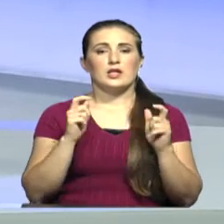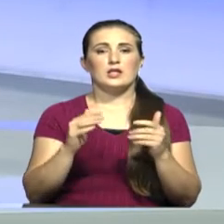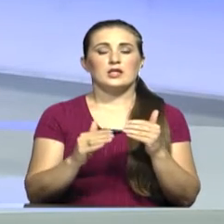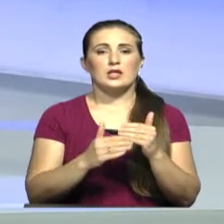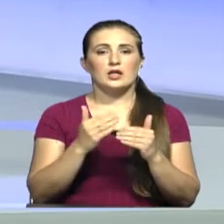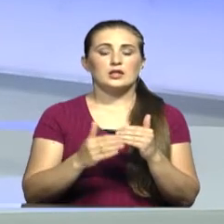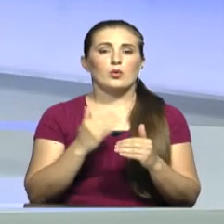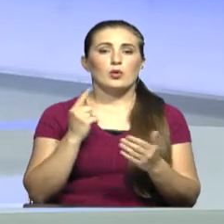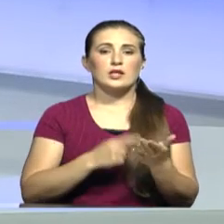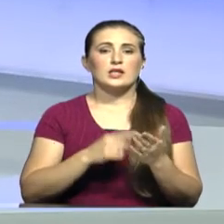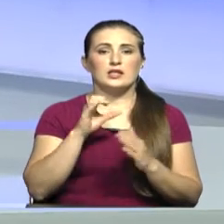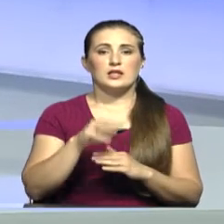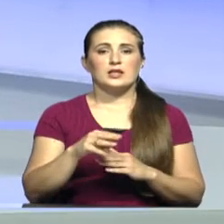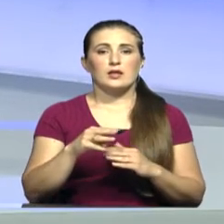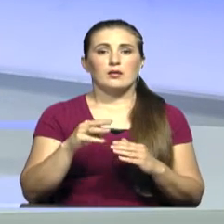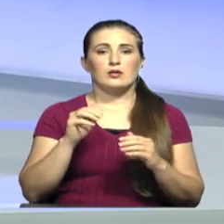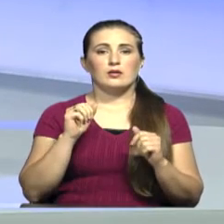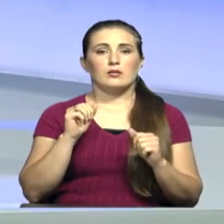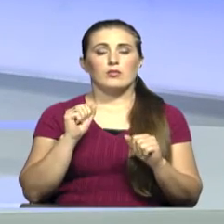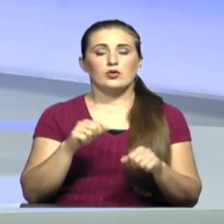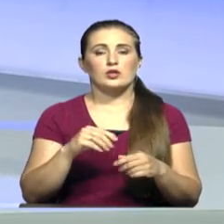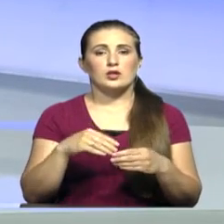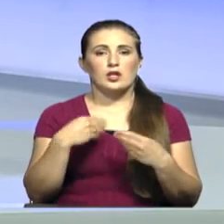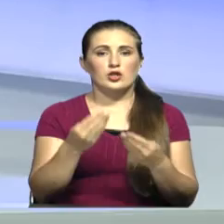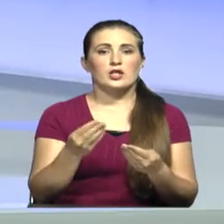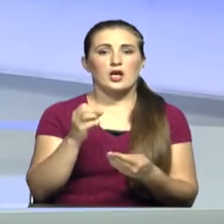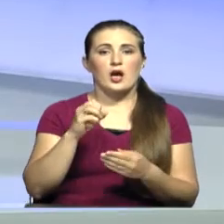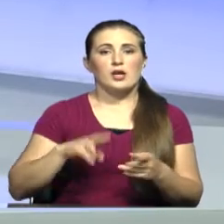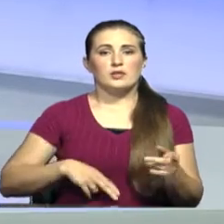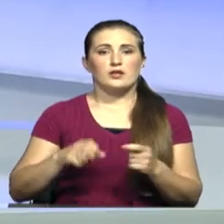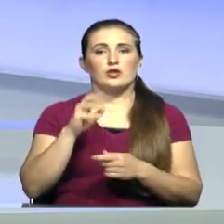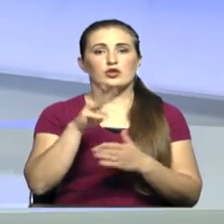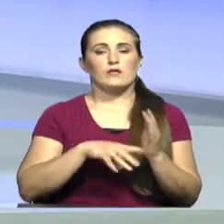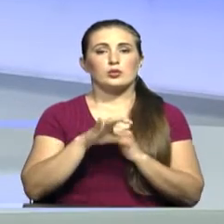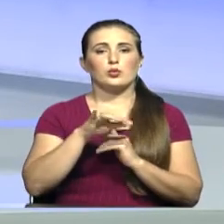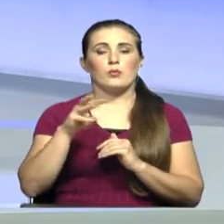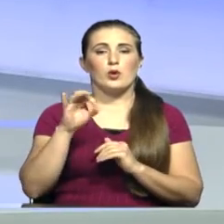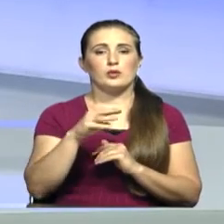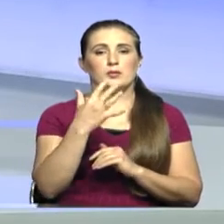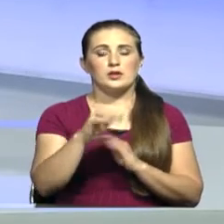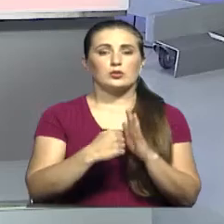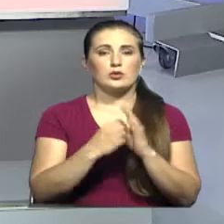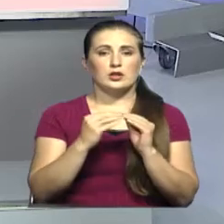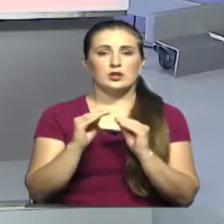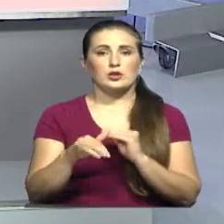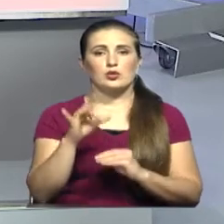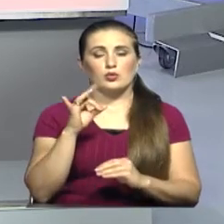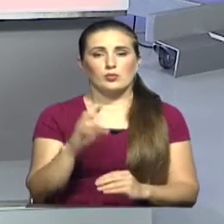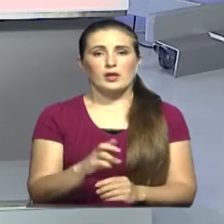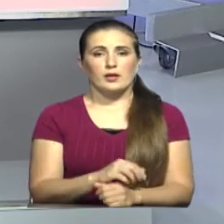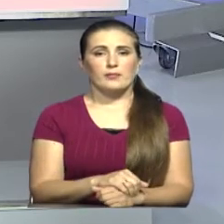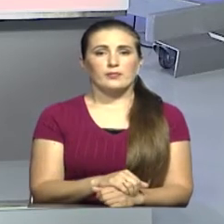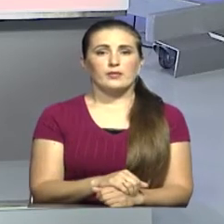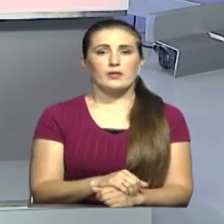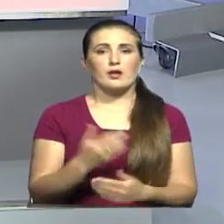статьи предусматривает возможность наложения административного штрафа в сумме от 5 до 10 тысяч рублей. Угу.